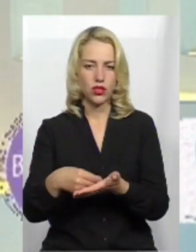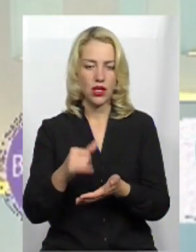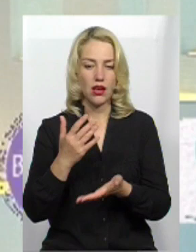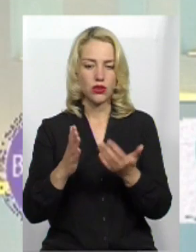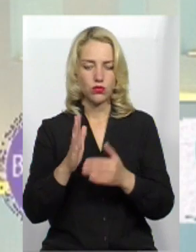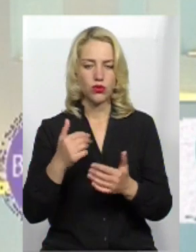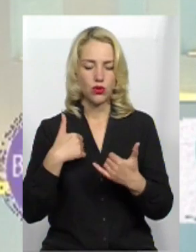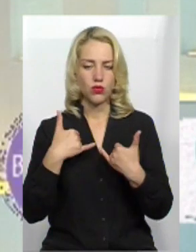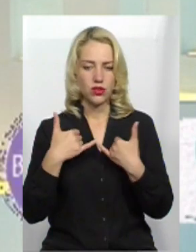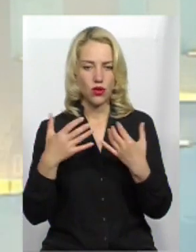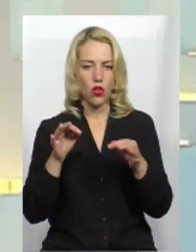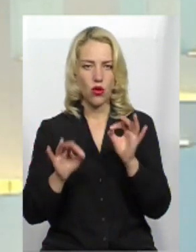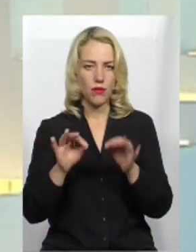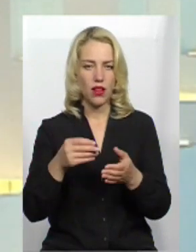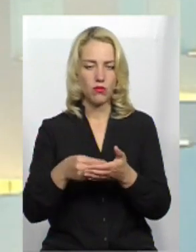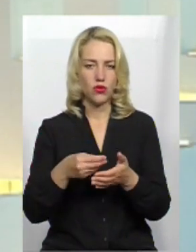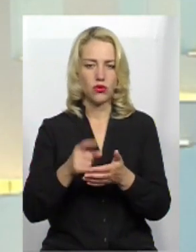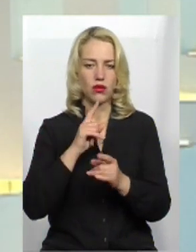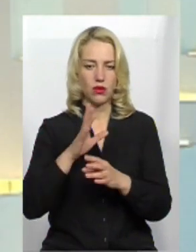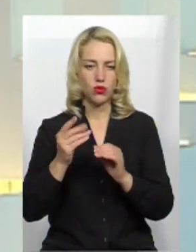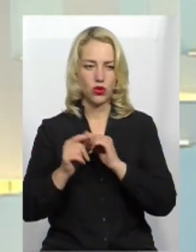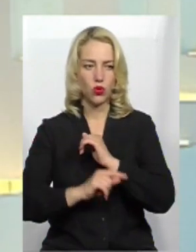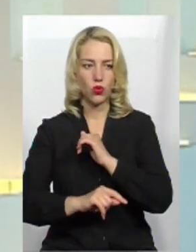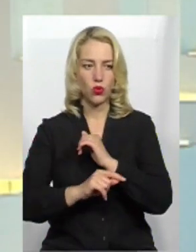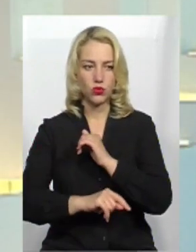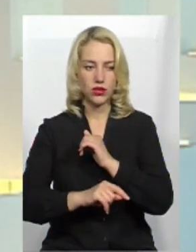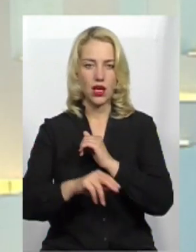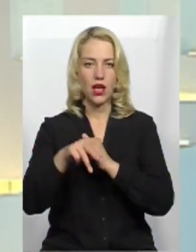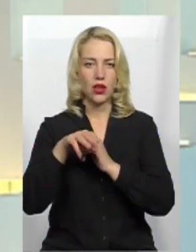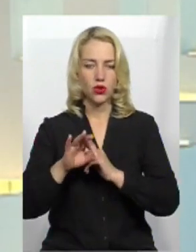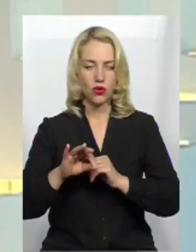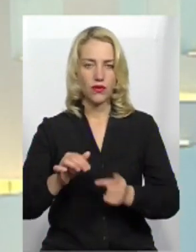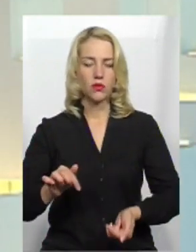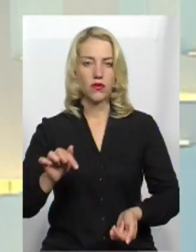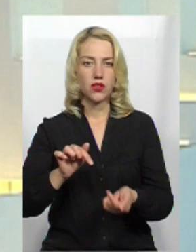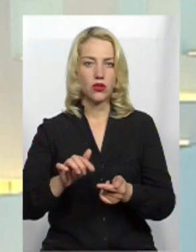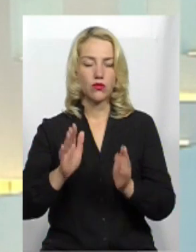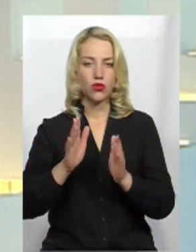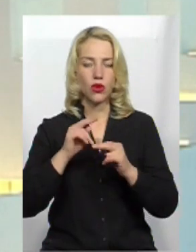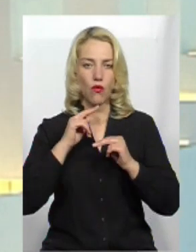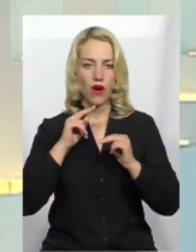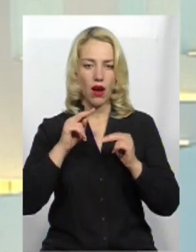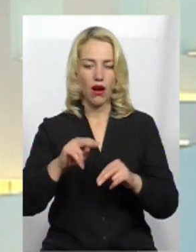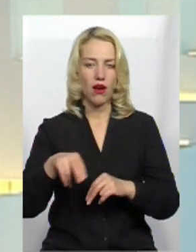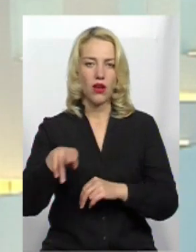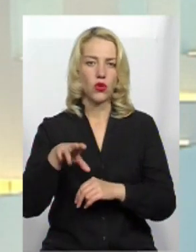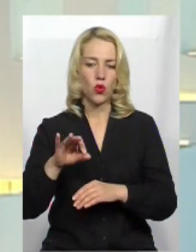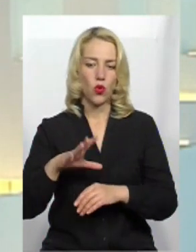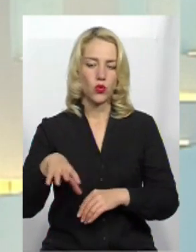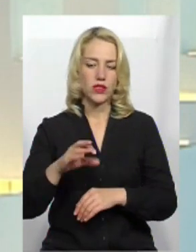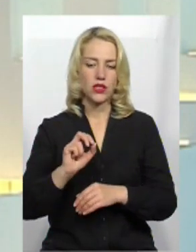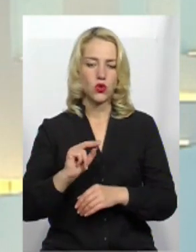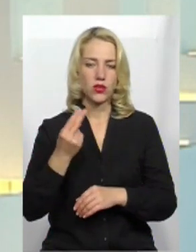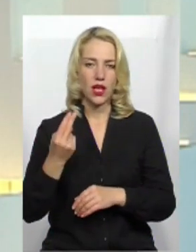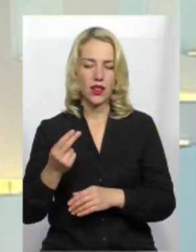бюджет, нормальний, і не буде корупції, то відповідно і буде увага до всіх